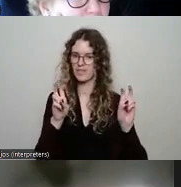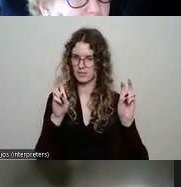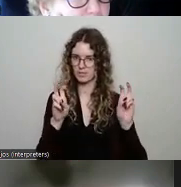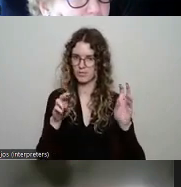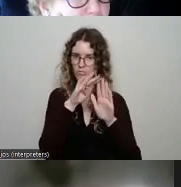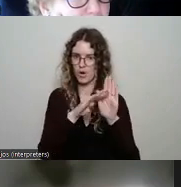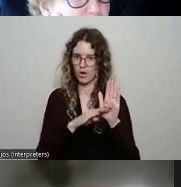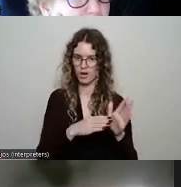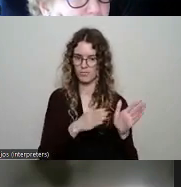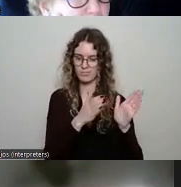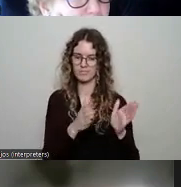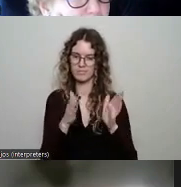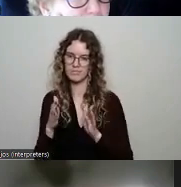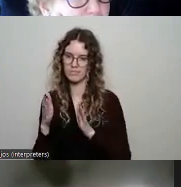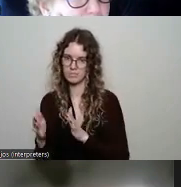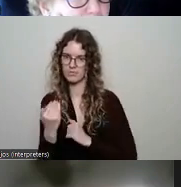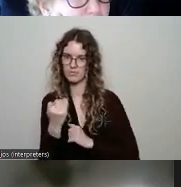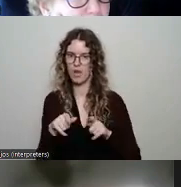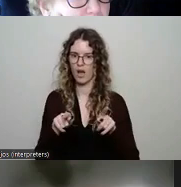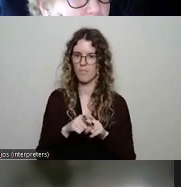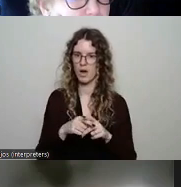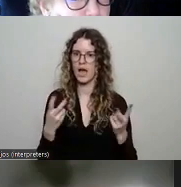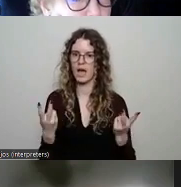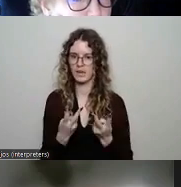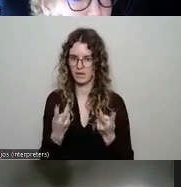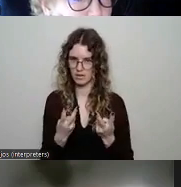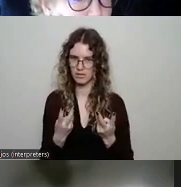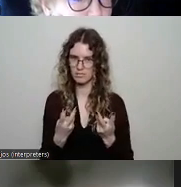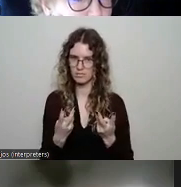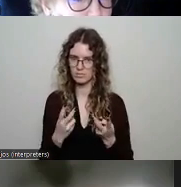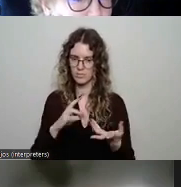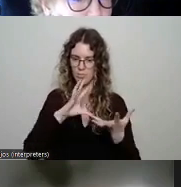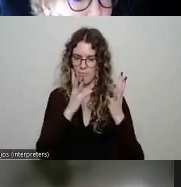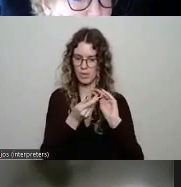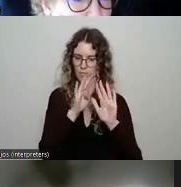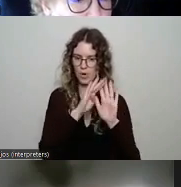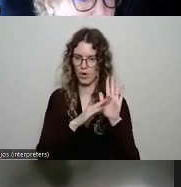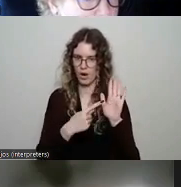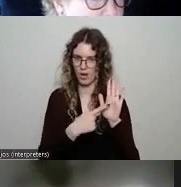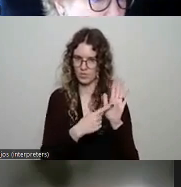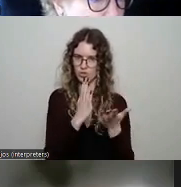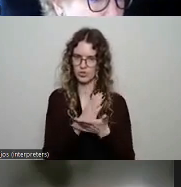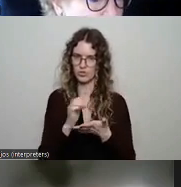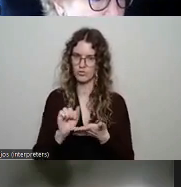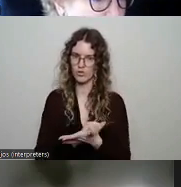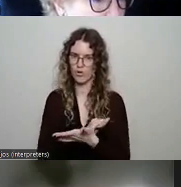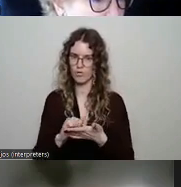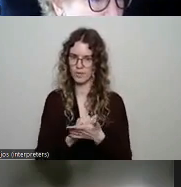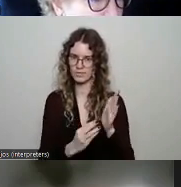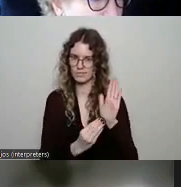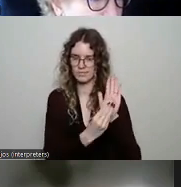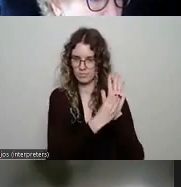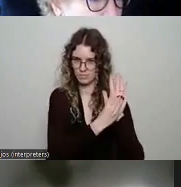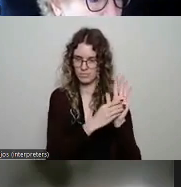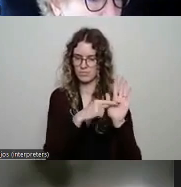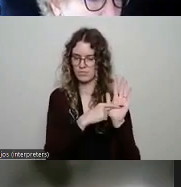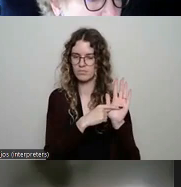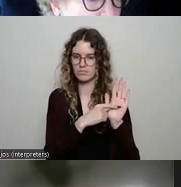kaip reikalavimas, kaip bendrosiuose programuose. Yra toks dokumentas, kur buvo nurodyta, kaip turi